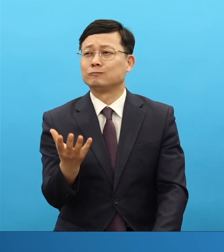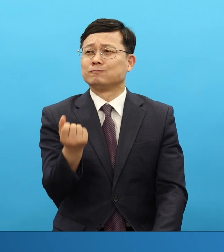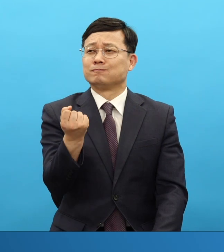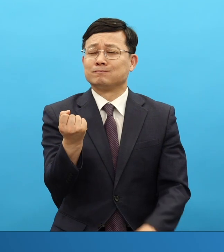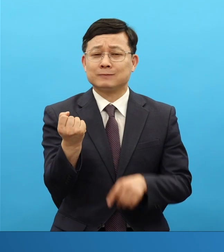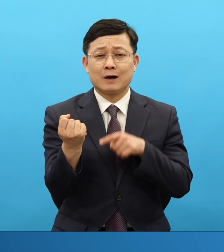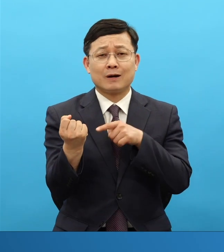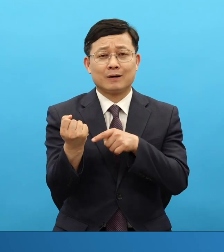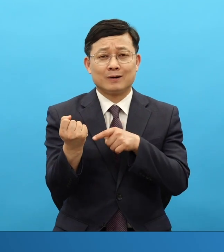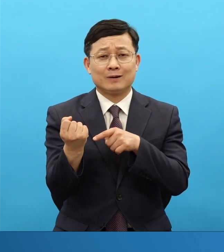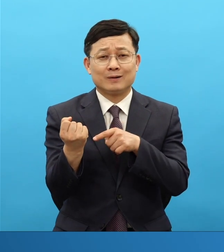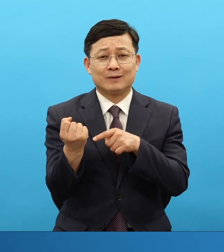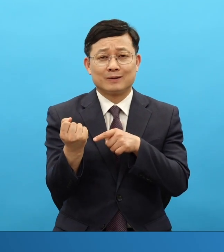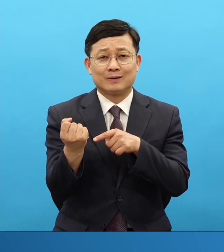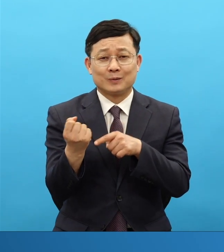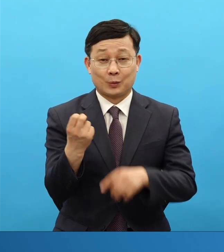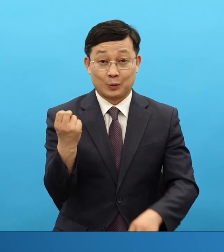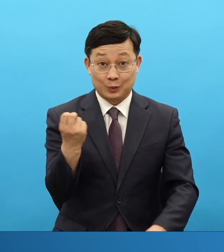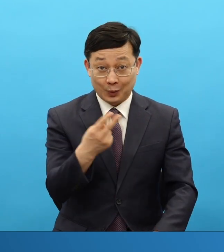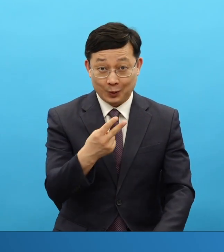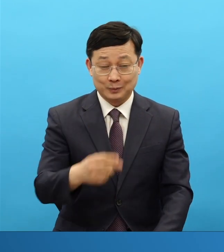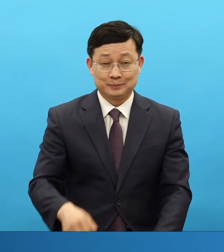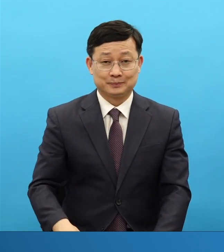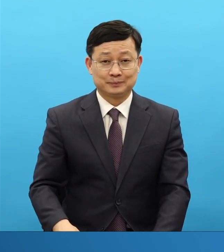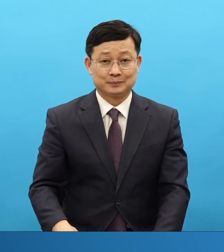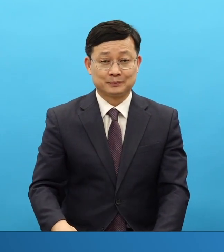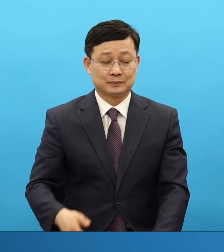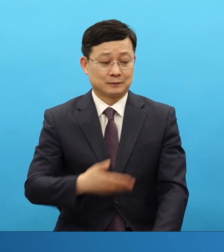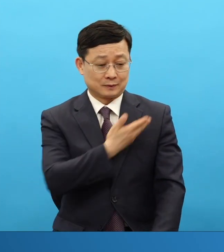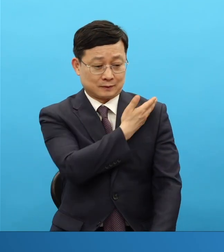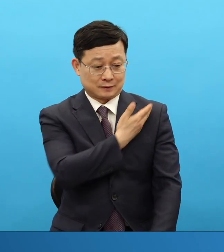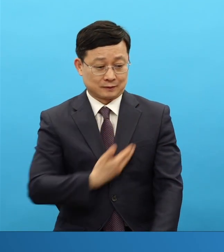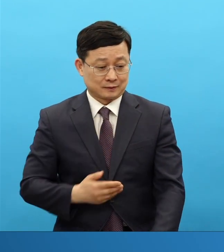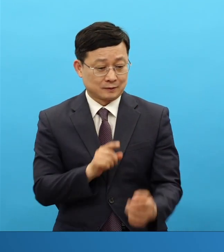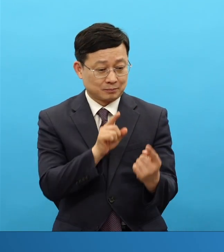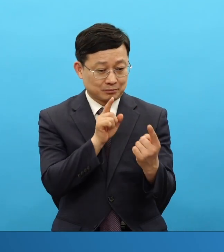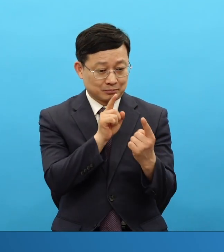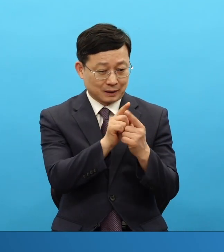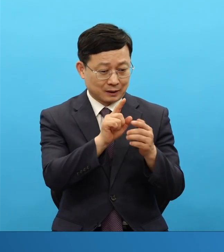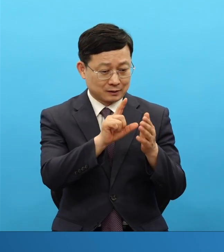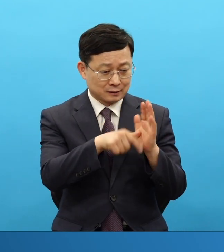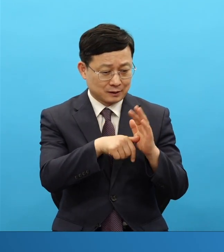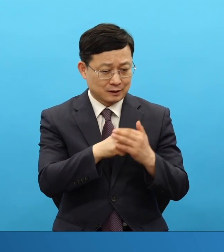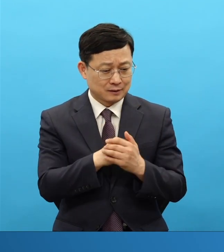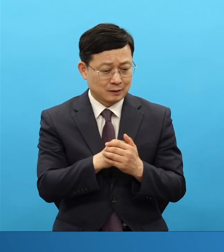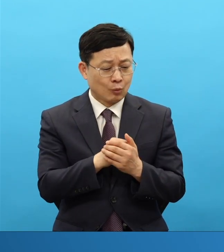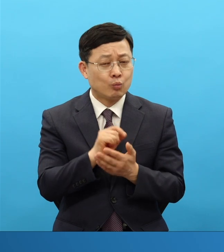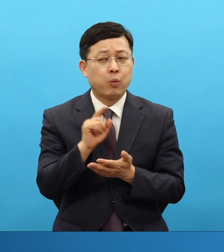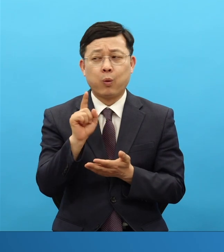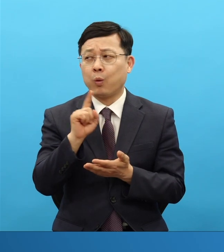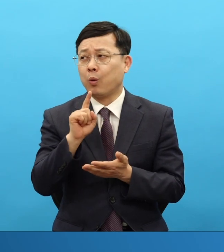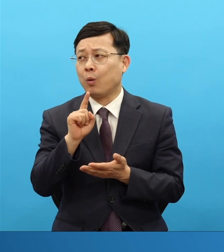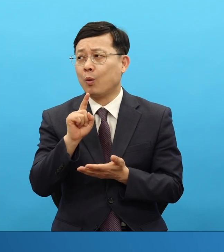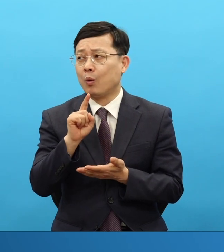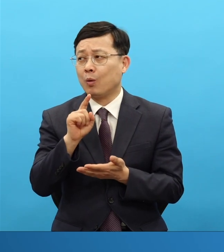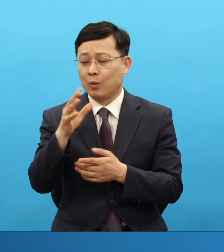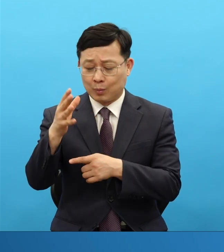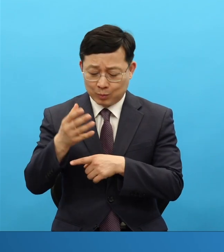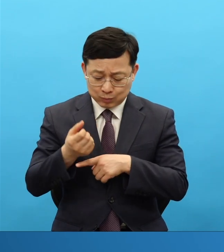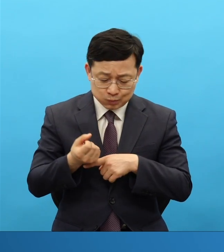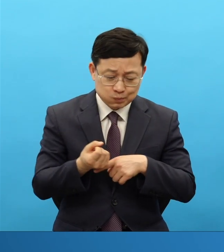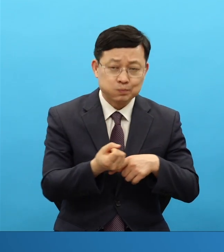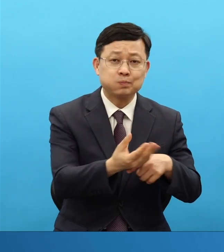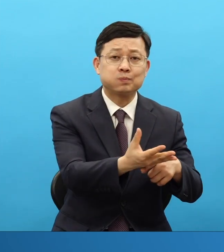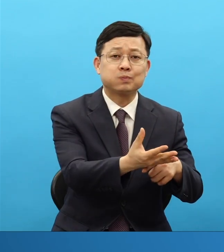또 우리 제자들 만났을 때 무엇을 전달해 줘야 되느냐? And when you meet with disciples, what must you